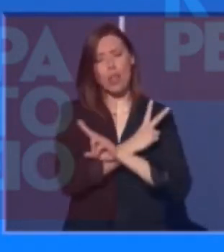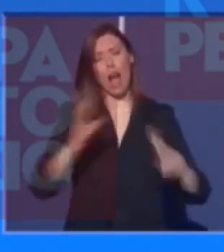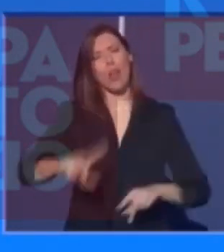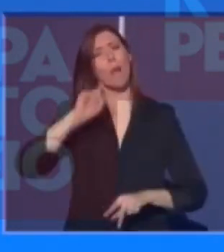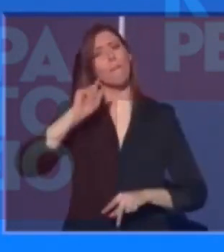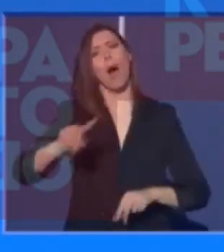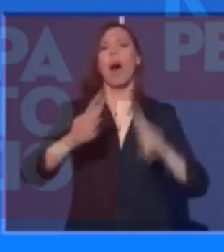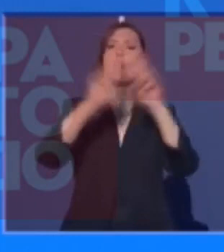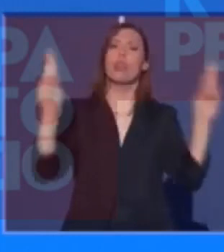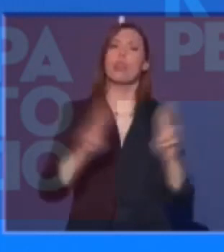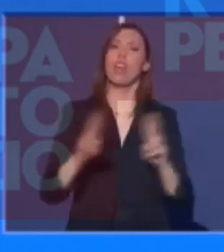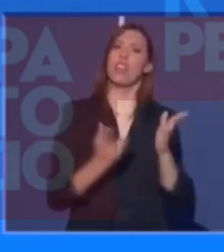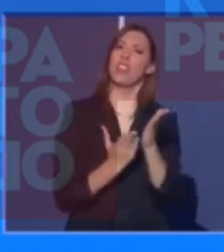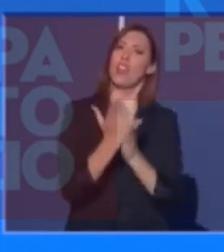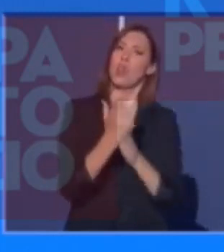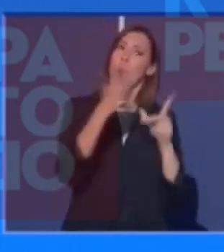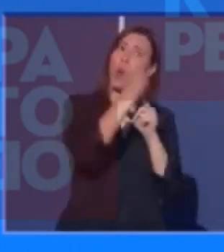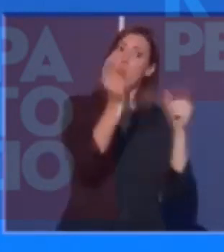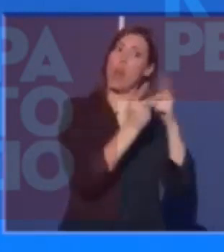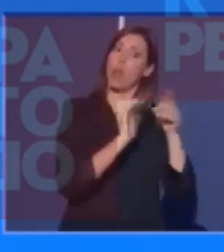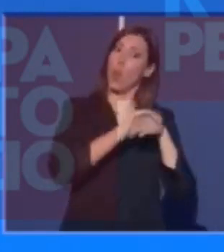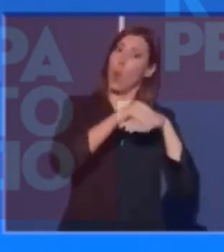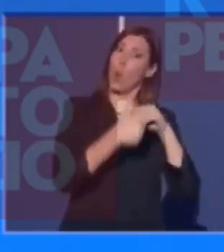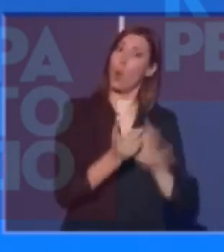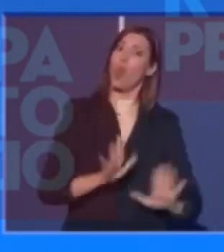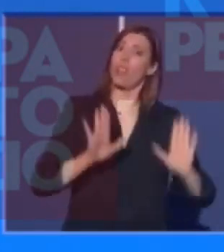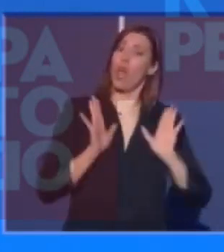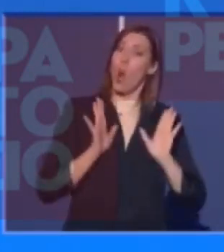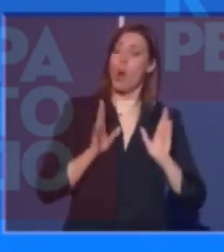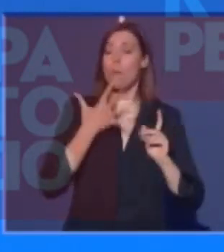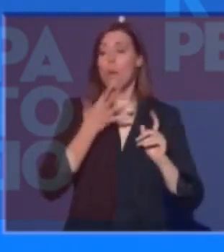και στρέφεται έτσι κατά άλλου μέλους της.